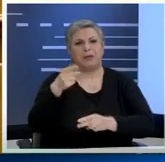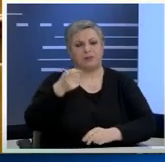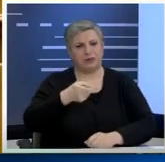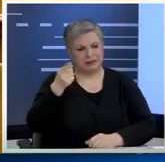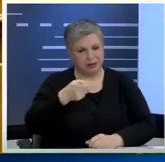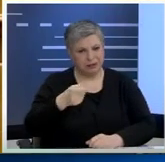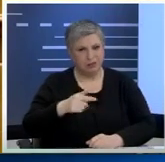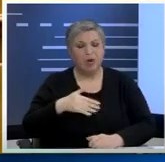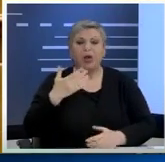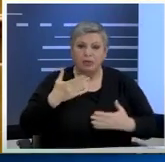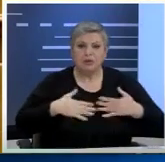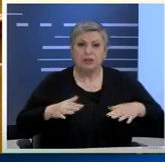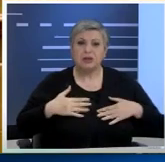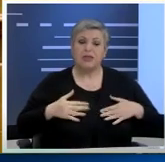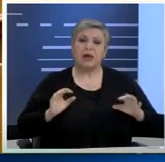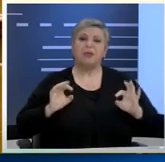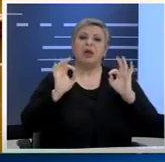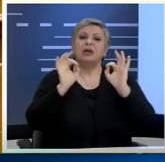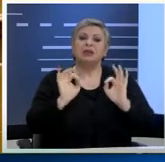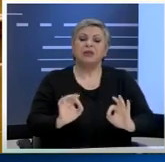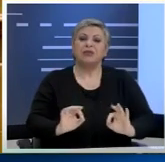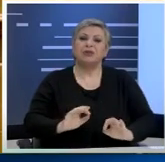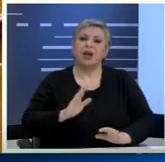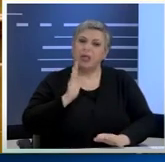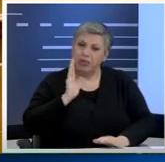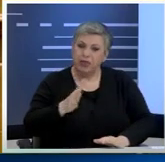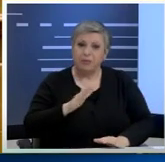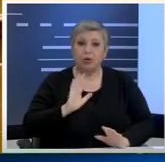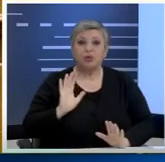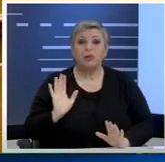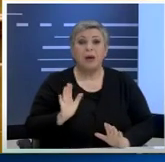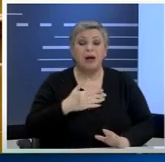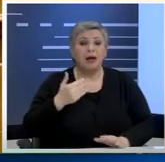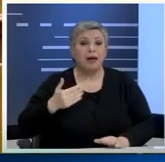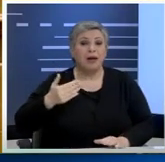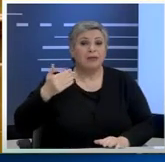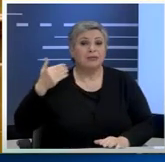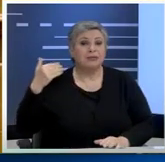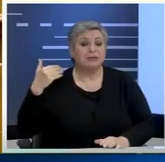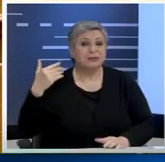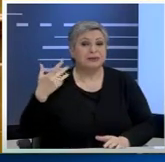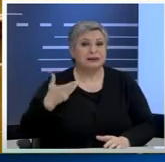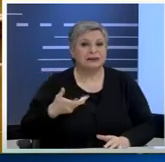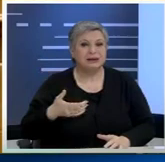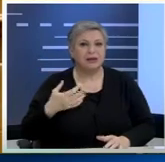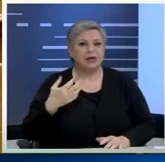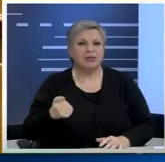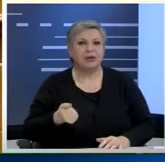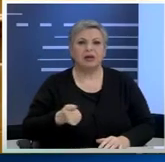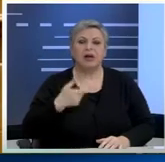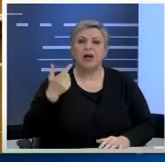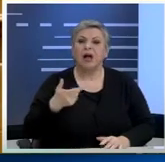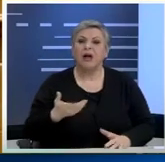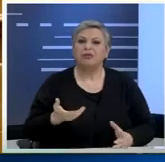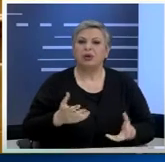καμιά αμφιβολία πως θα ήταν ήδη σημαντικά χαμηλότερα αν δεν υπήρχε ο κραδασμός στις διεθνείς αγορές